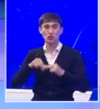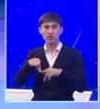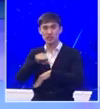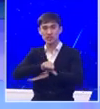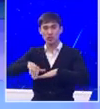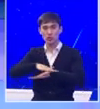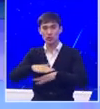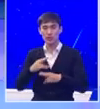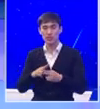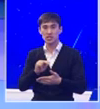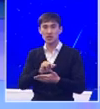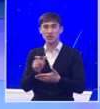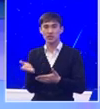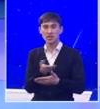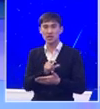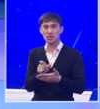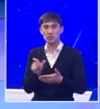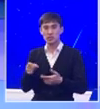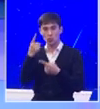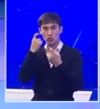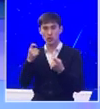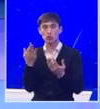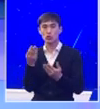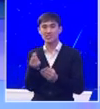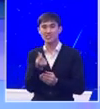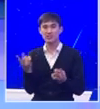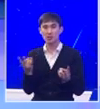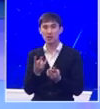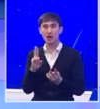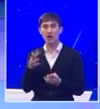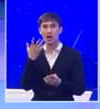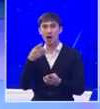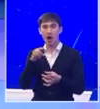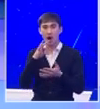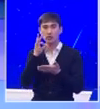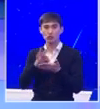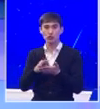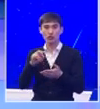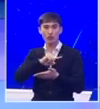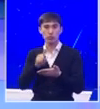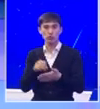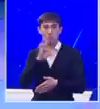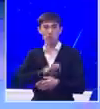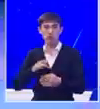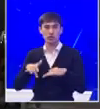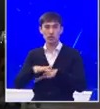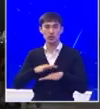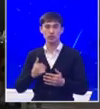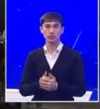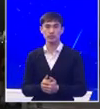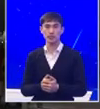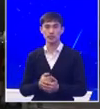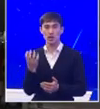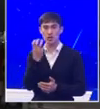Наш корреспондент Назгуль Бушан узнала, сколько средств необходимо и когда озвученные вопросы будут решены на пользу населению.